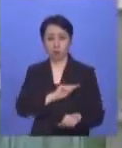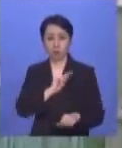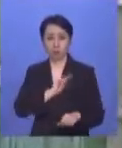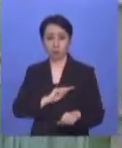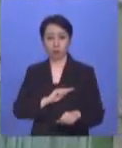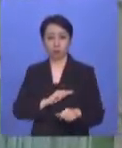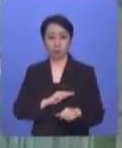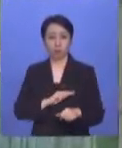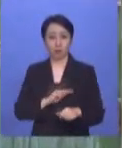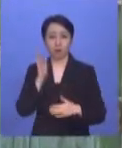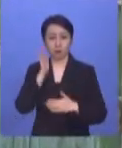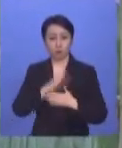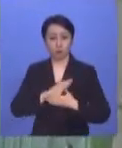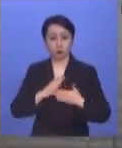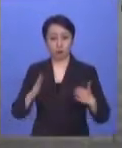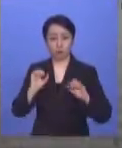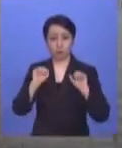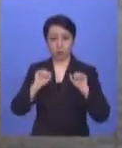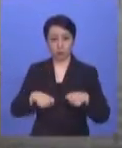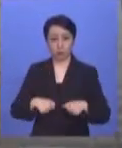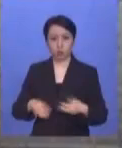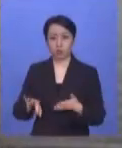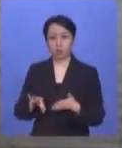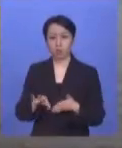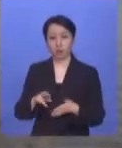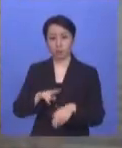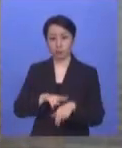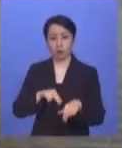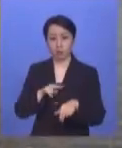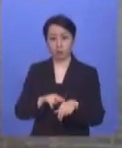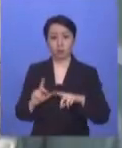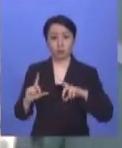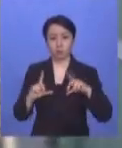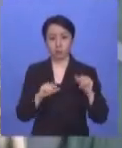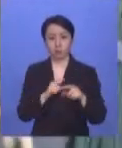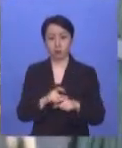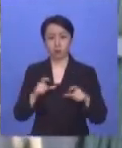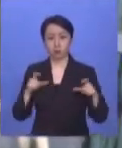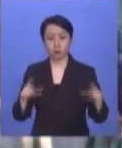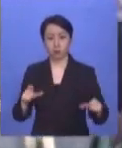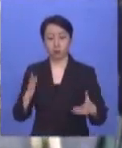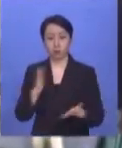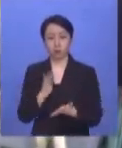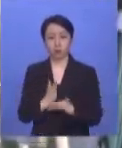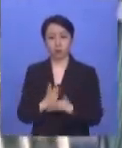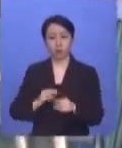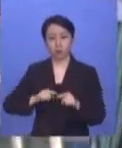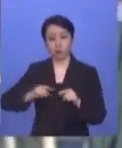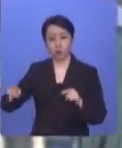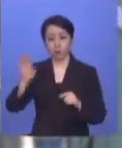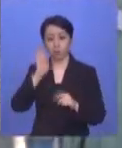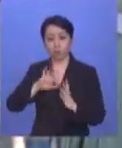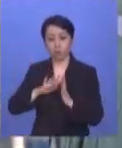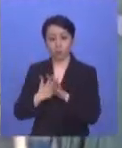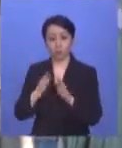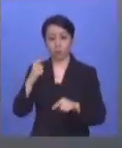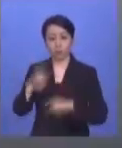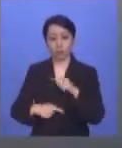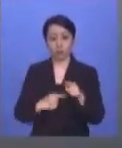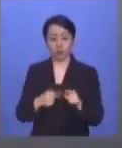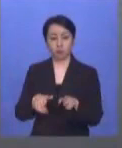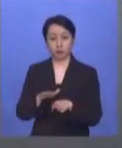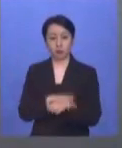предотвращению подтоплений по возможности стражи правопорядка переправляли людей оказавшихся в отрезанных водой чере